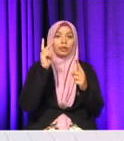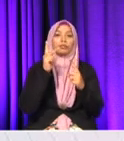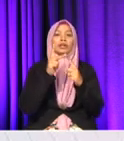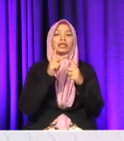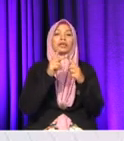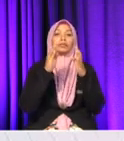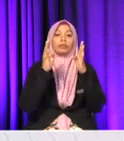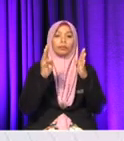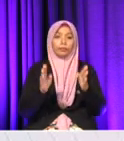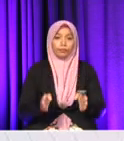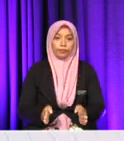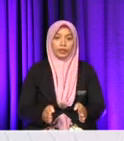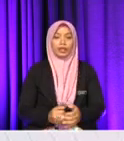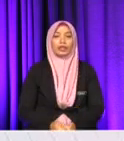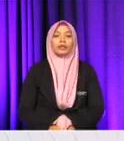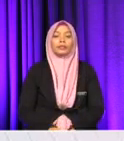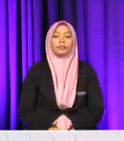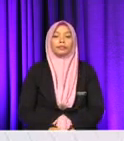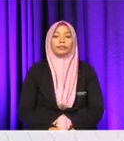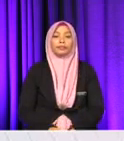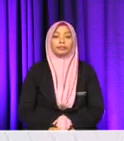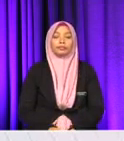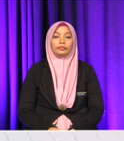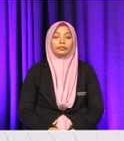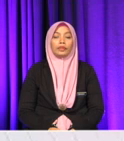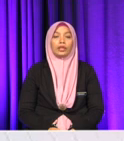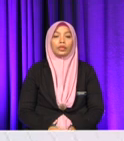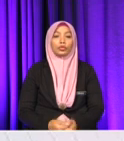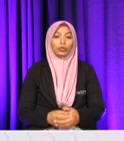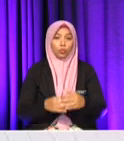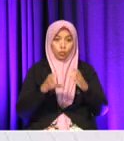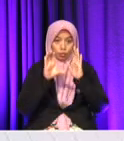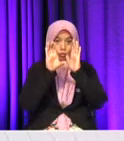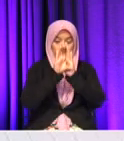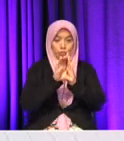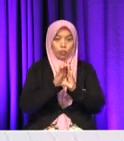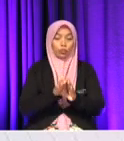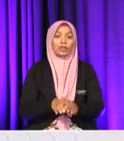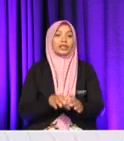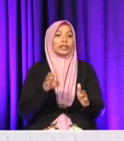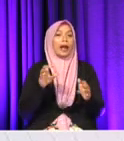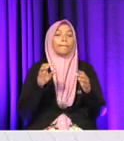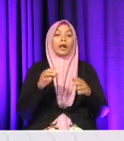itulah dengan kita punya subjek meter gambar roti langsung roti kemudian